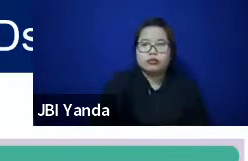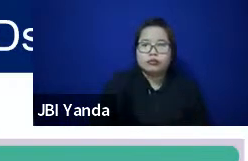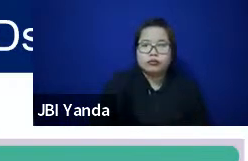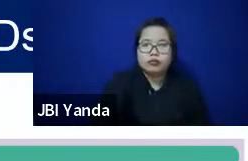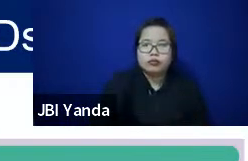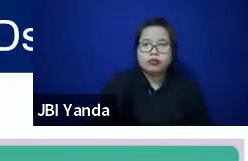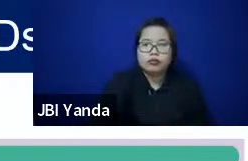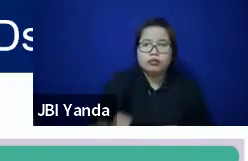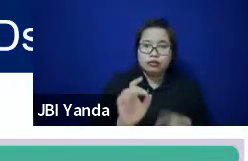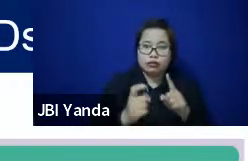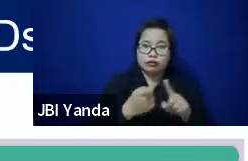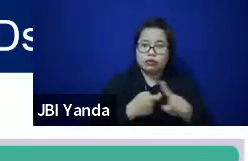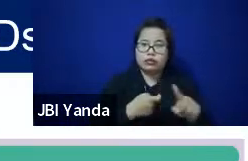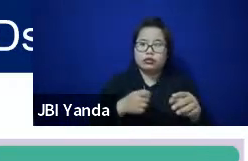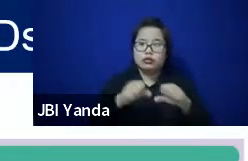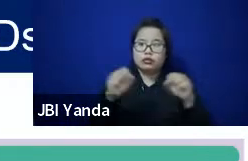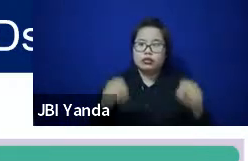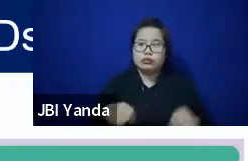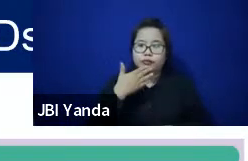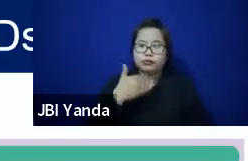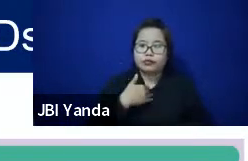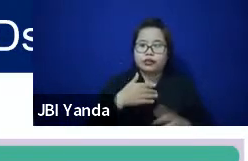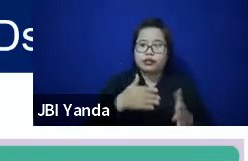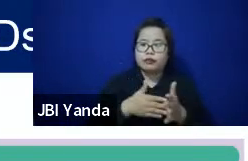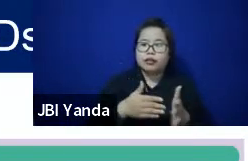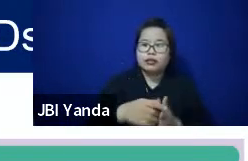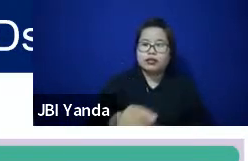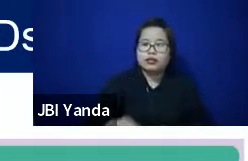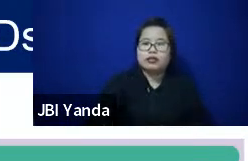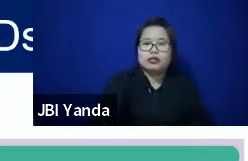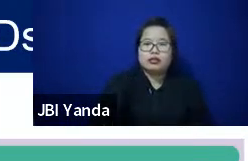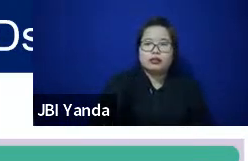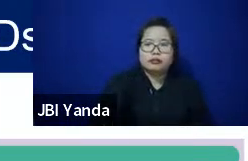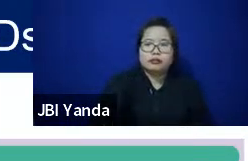memang punya keterbatasan sehingga merasa tidak